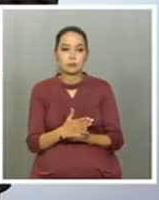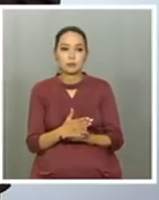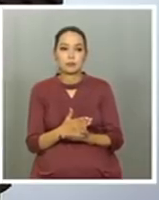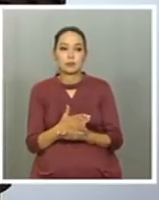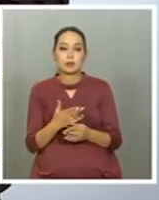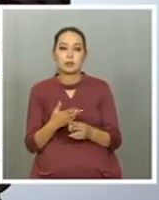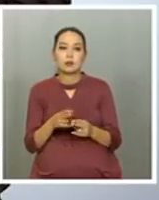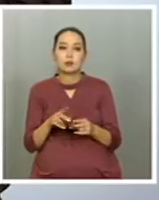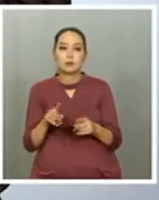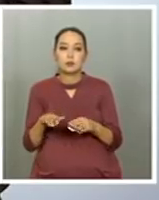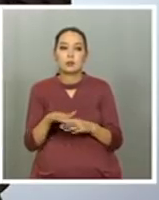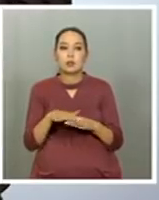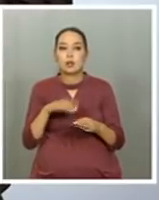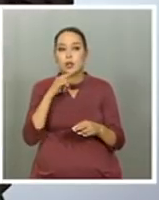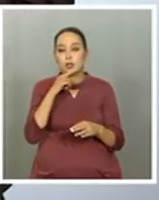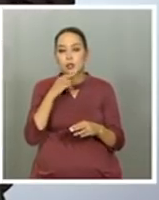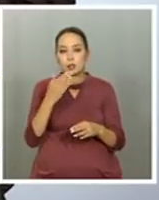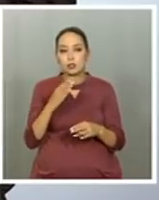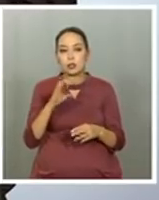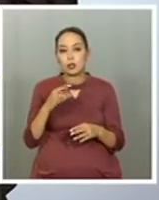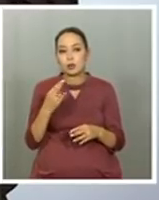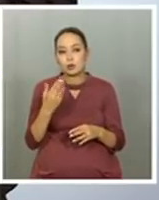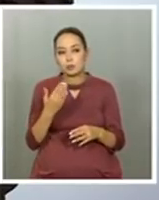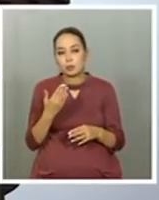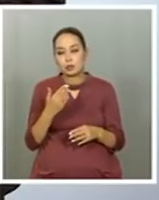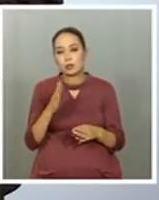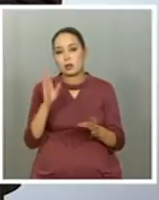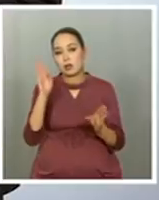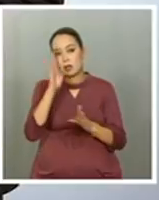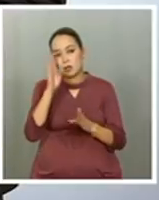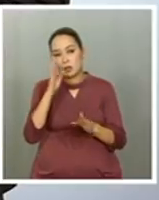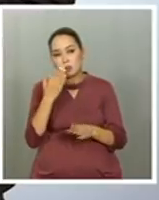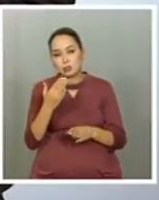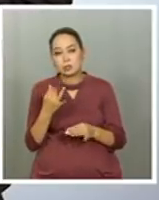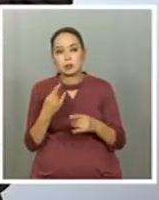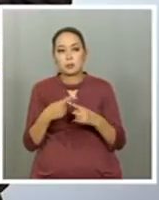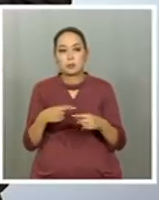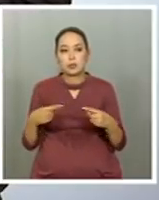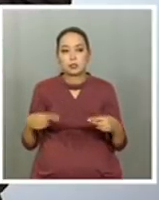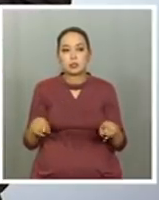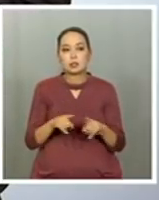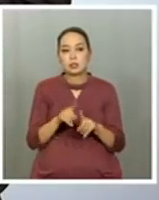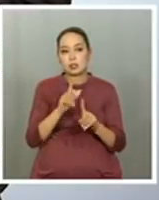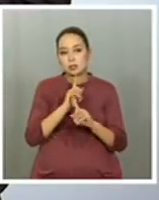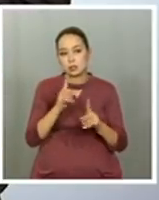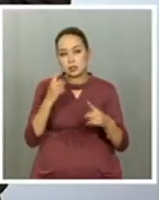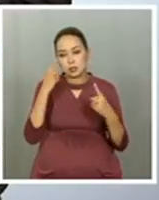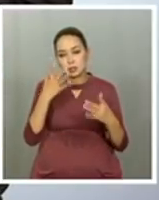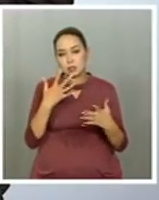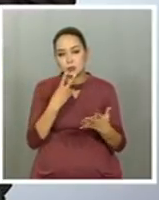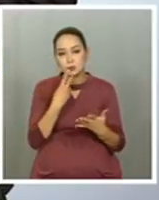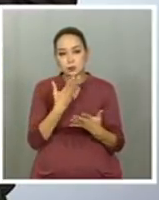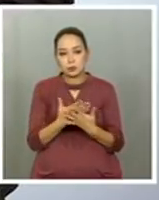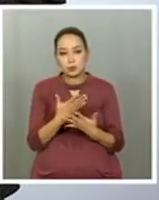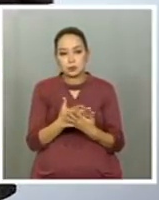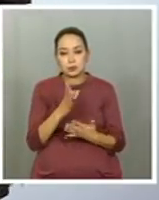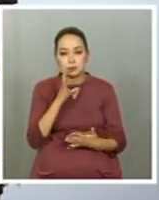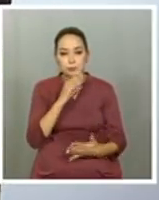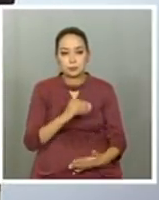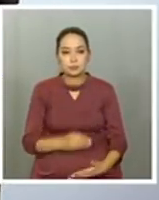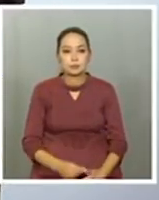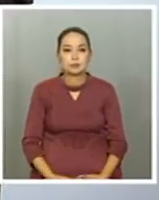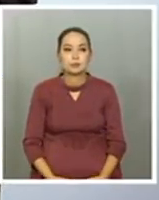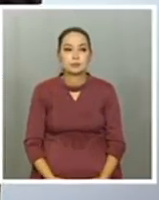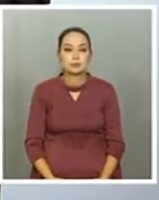аумақтардың экономикалық, әлеуметтік, сонымен қатар экологиялық және басқа да ерекшеліктері нақты көрсетіледі.